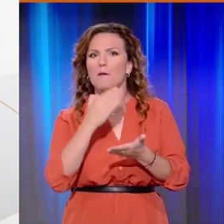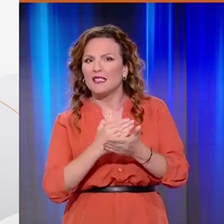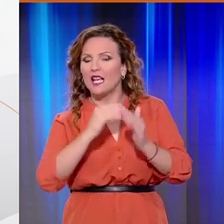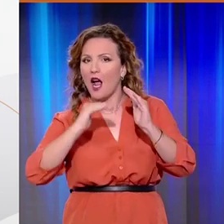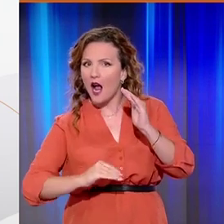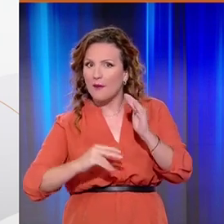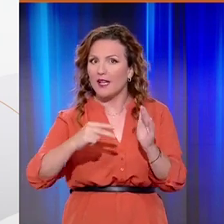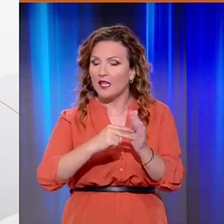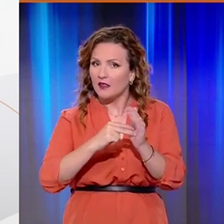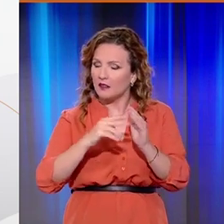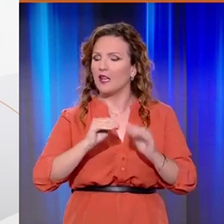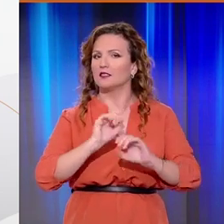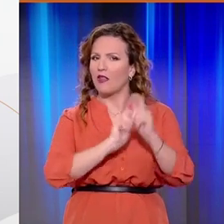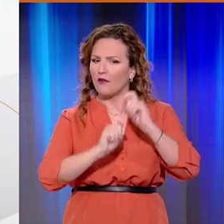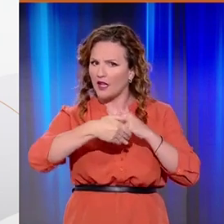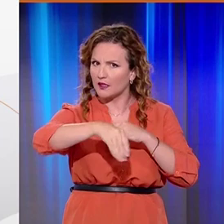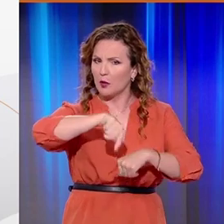Υπότιτλοι AUTHORWAVE